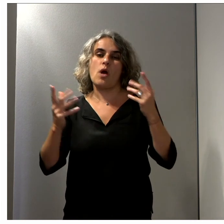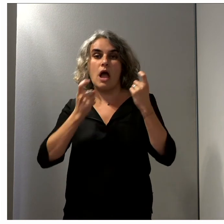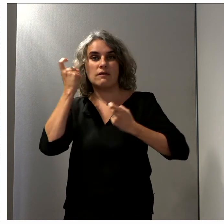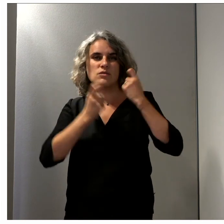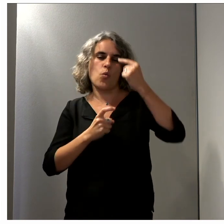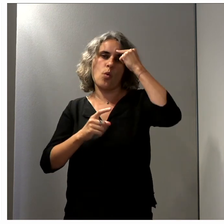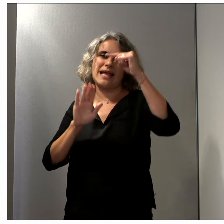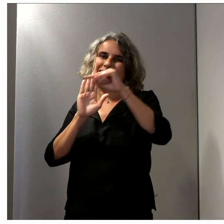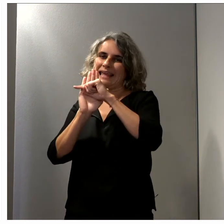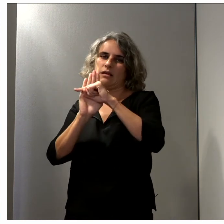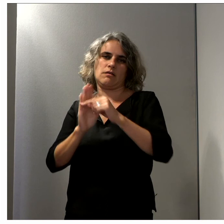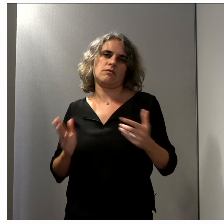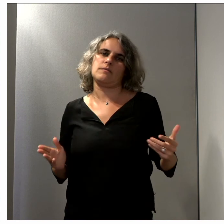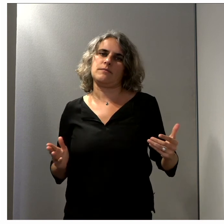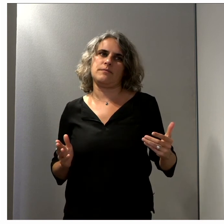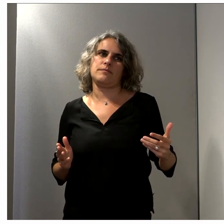éthique,